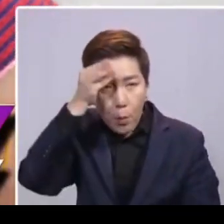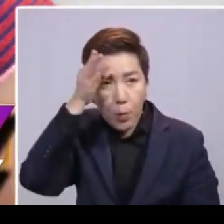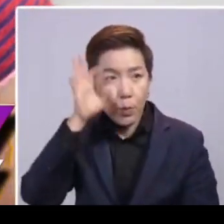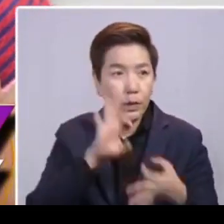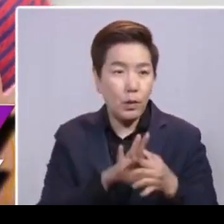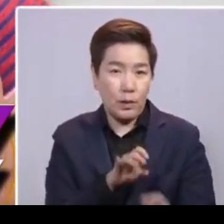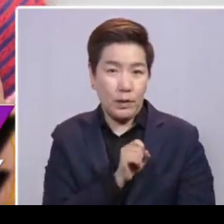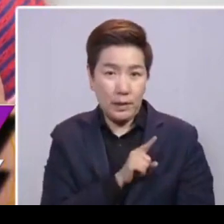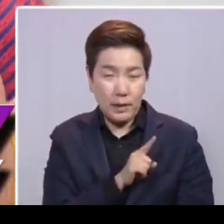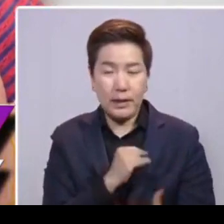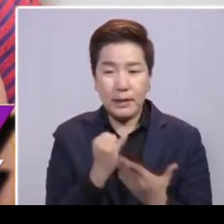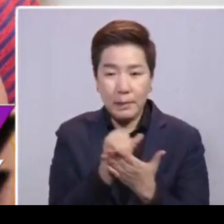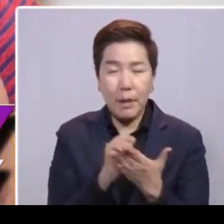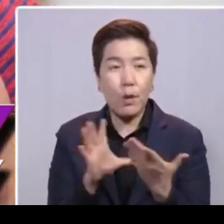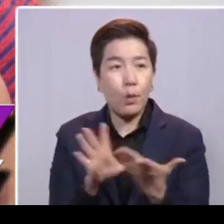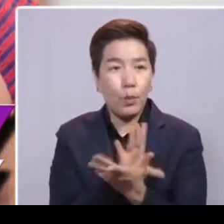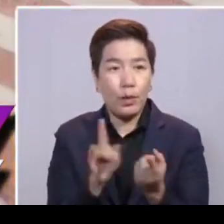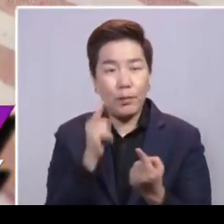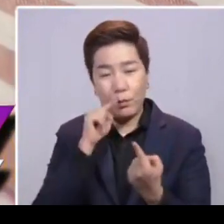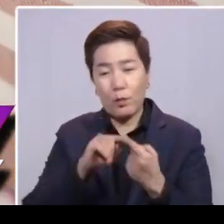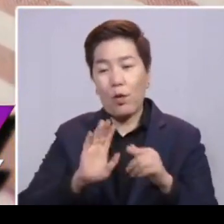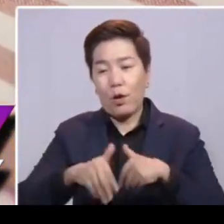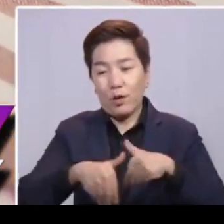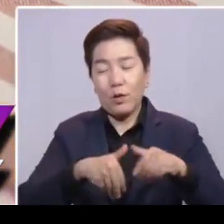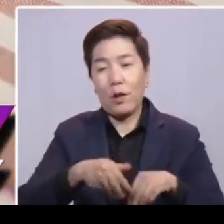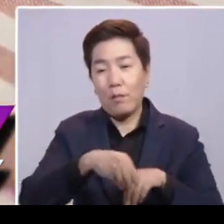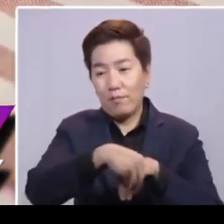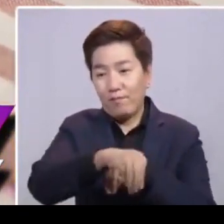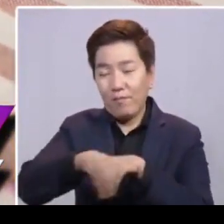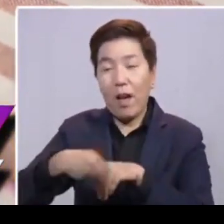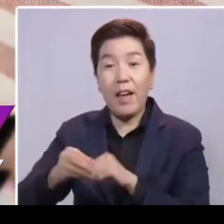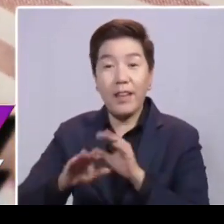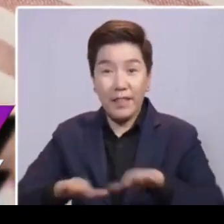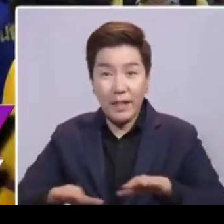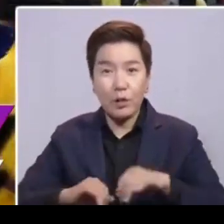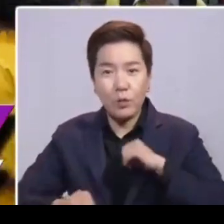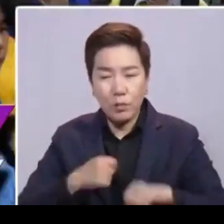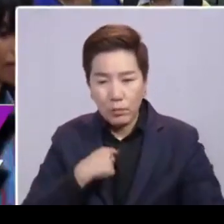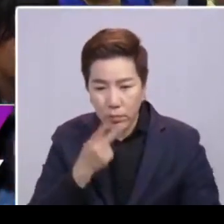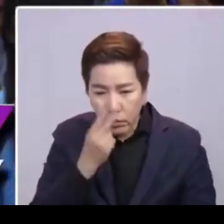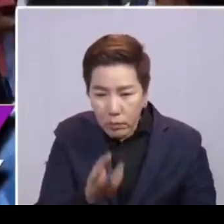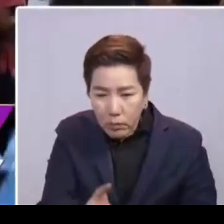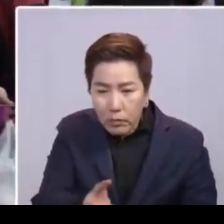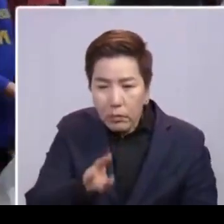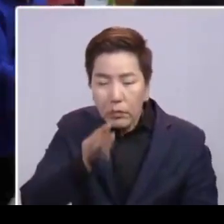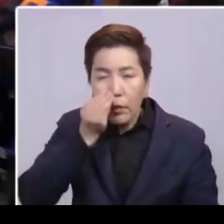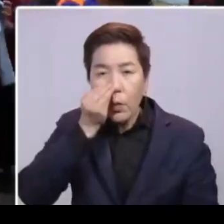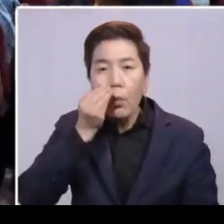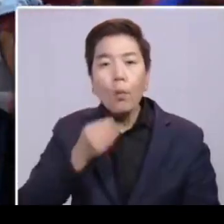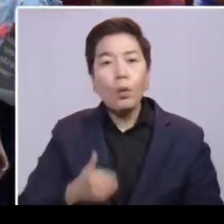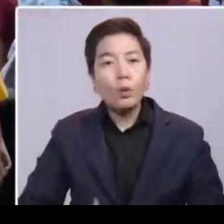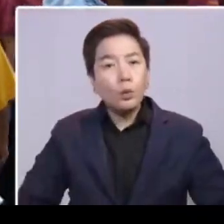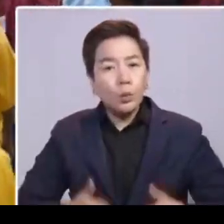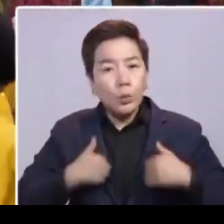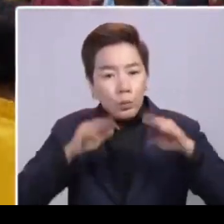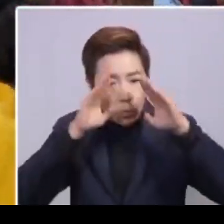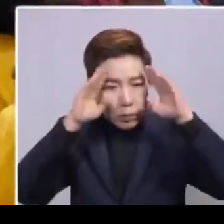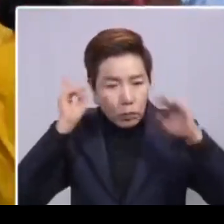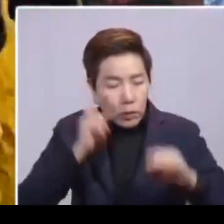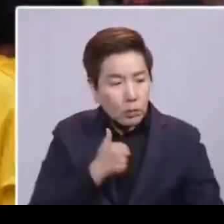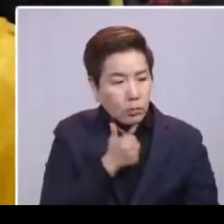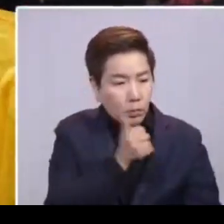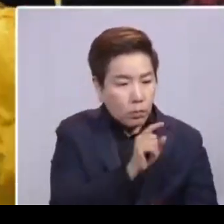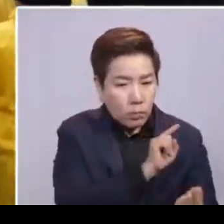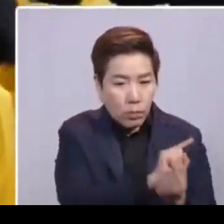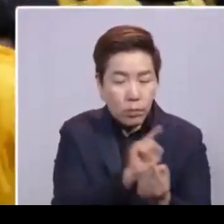ศาสนาศิลปะและวัฒนธรรมในพื้นที่ห่างไกลให้เด็กและเยาวชนได้เรียนรู้วิธีการดำเนินชีวิตจากประสบการณ์จริงโดย